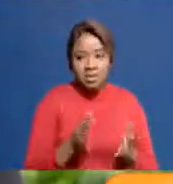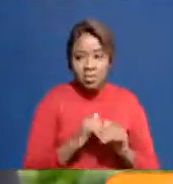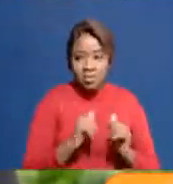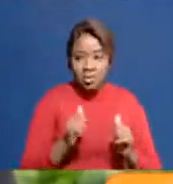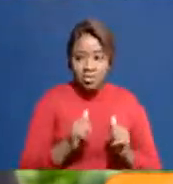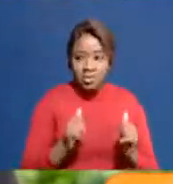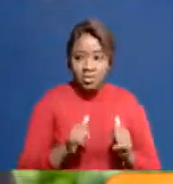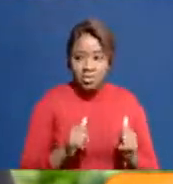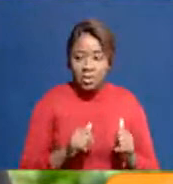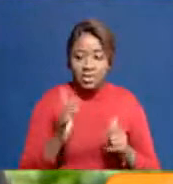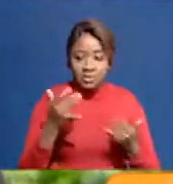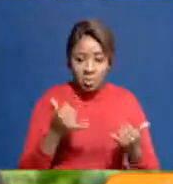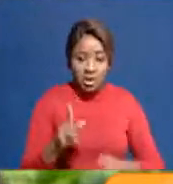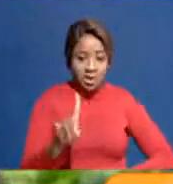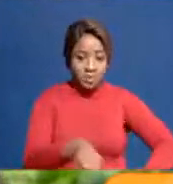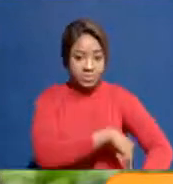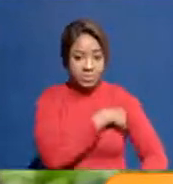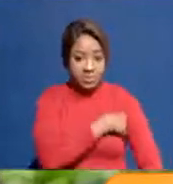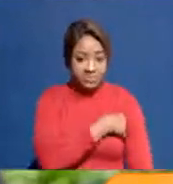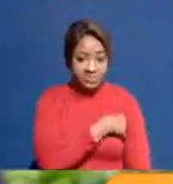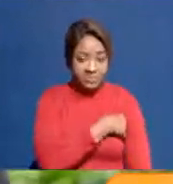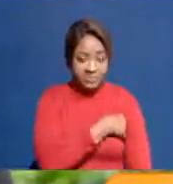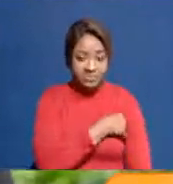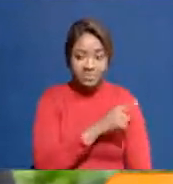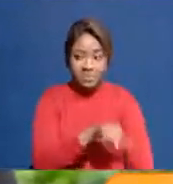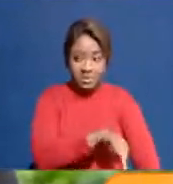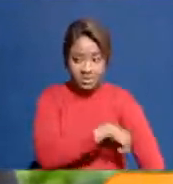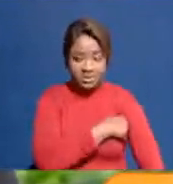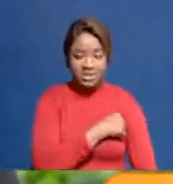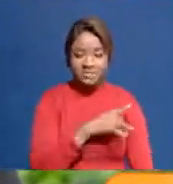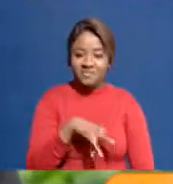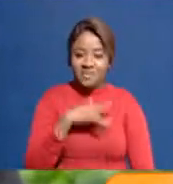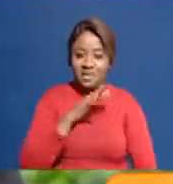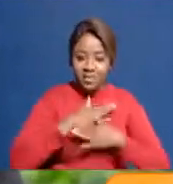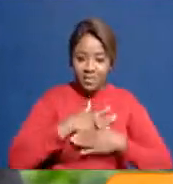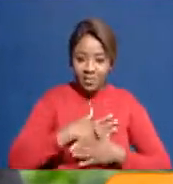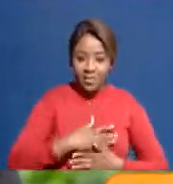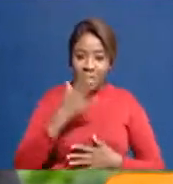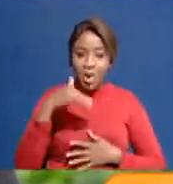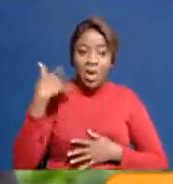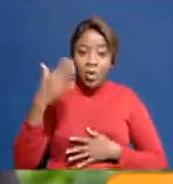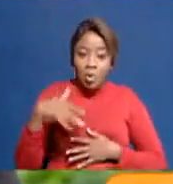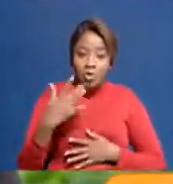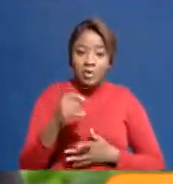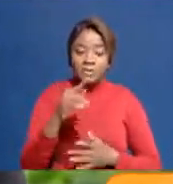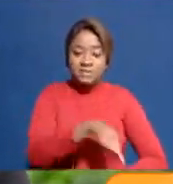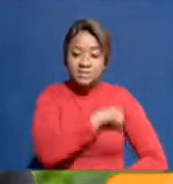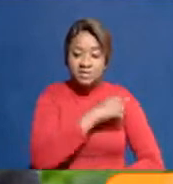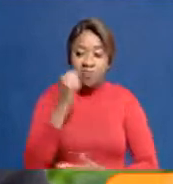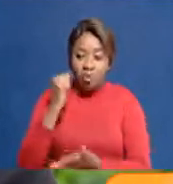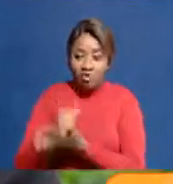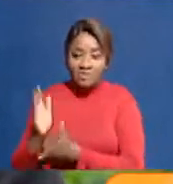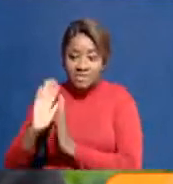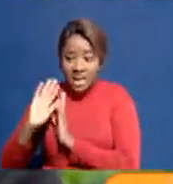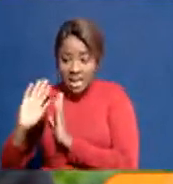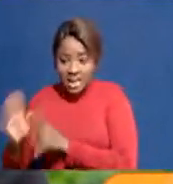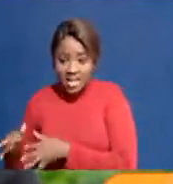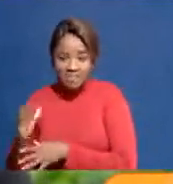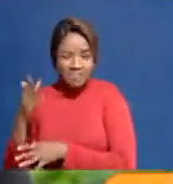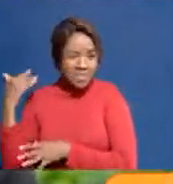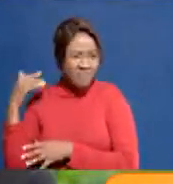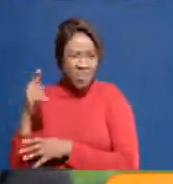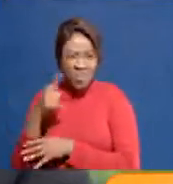Hata chief sasa kwa upande wangu amepumzika, kwa sababu angetoka tu ofisini, kwa sababu ofisi yake wakati